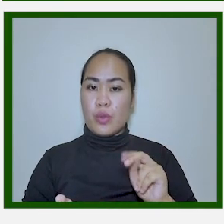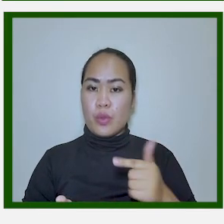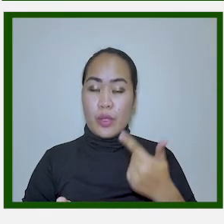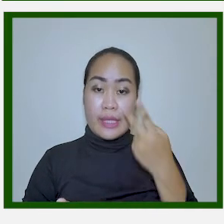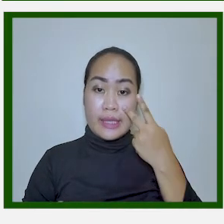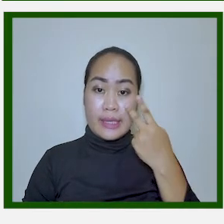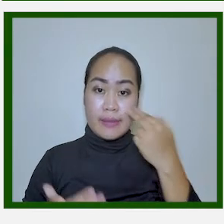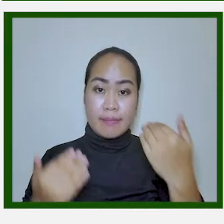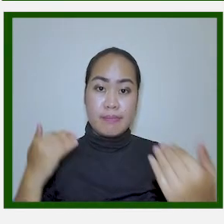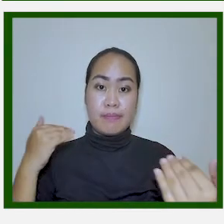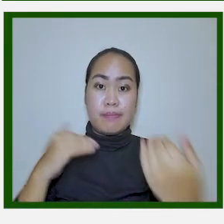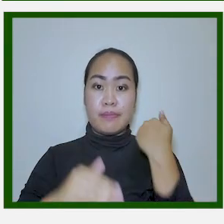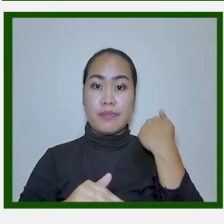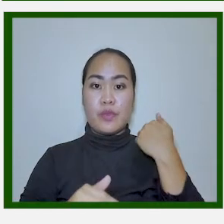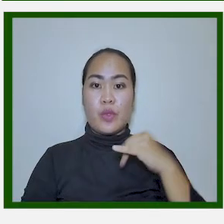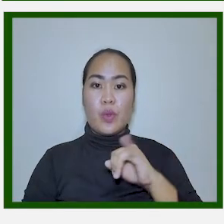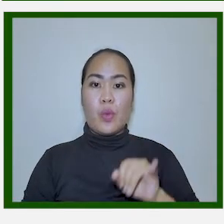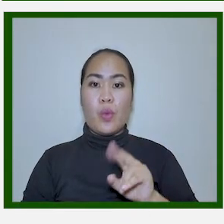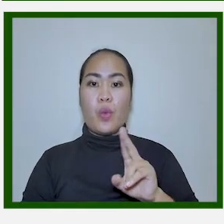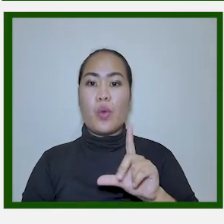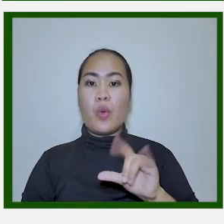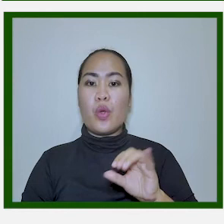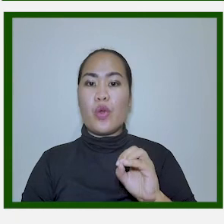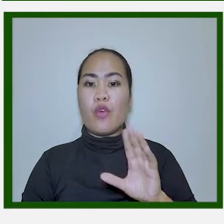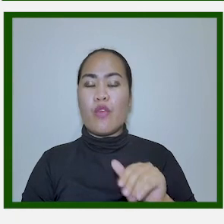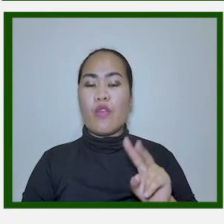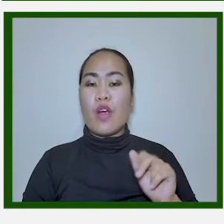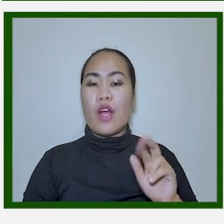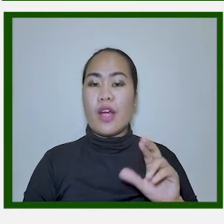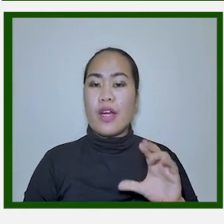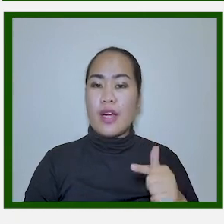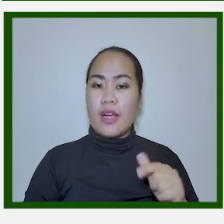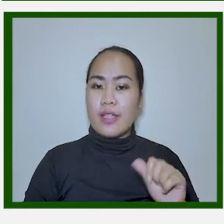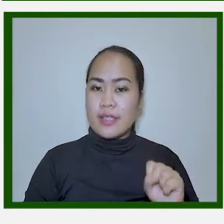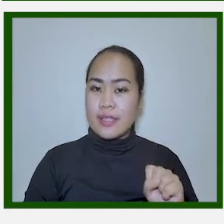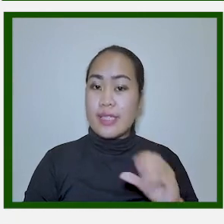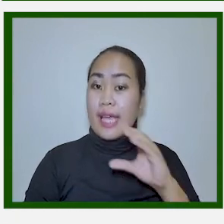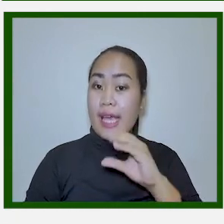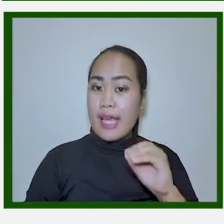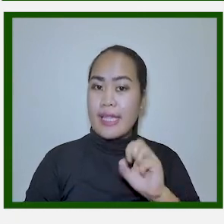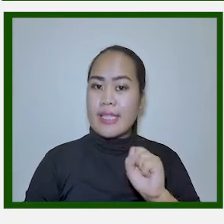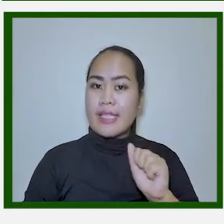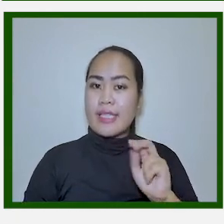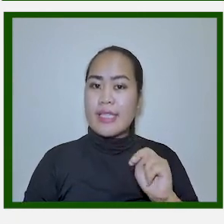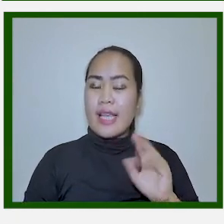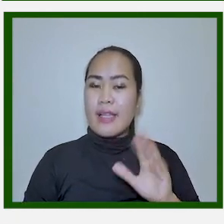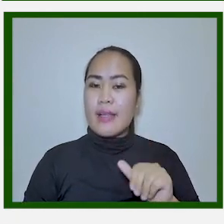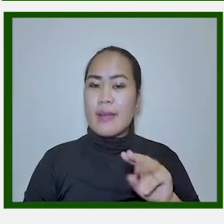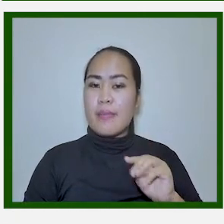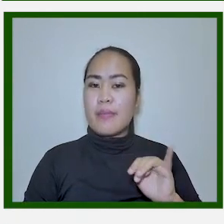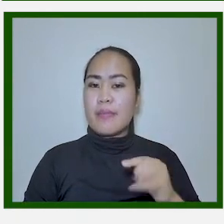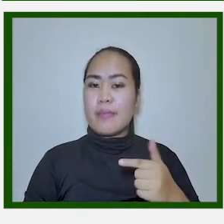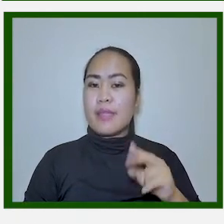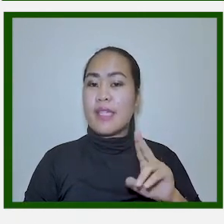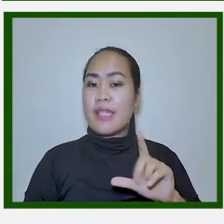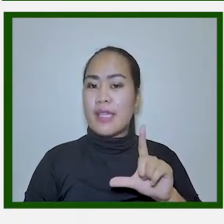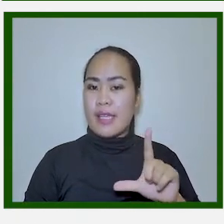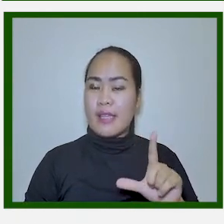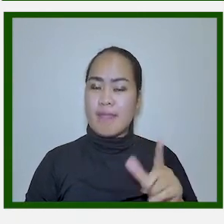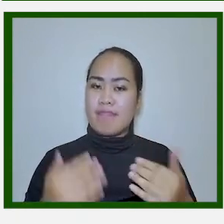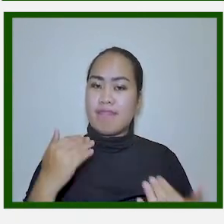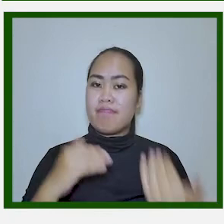inaantabayanan na rin ito ng ating mga kabarangay, ano, itong Christmas trees natin dito sa Ortigas Center. So,